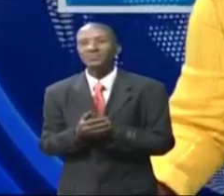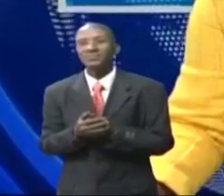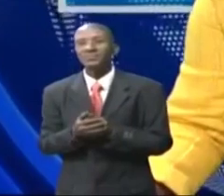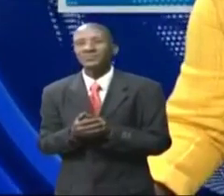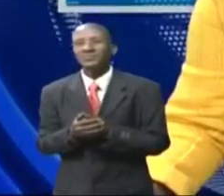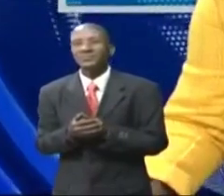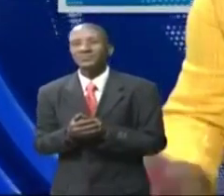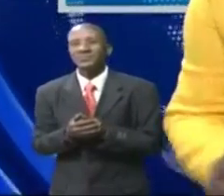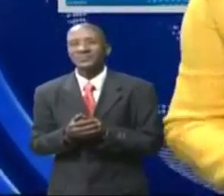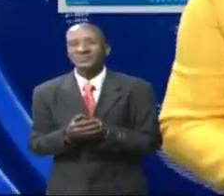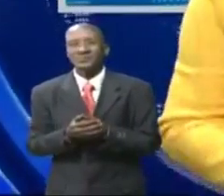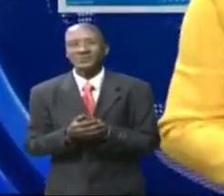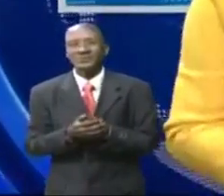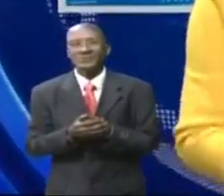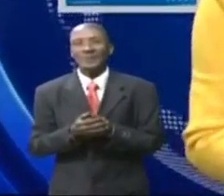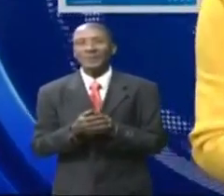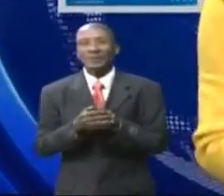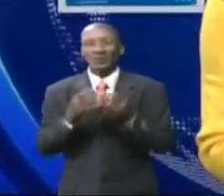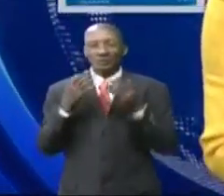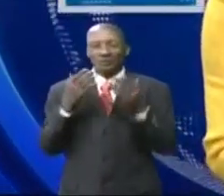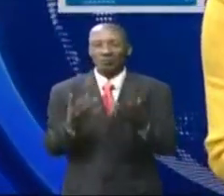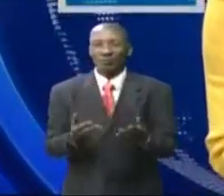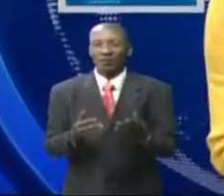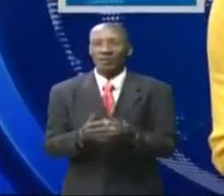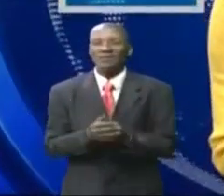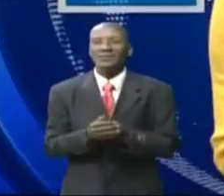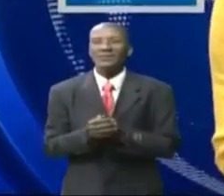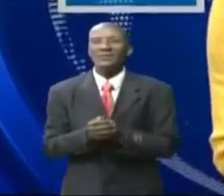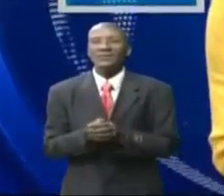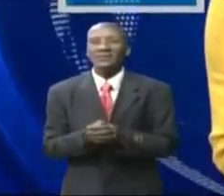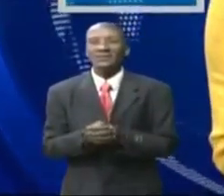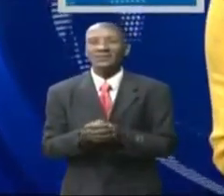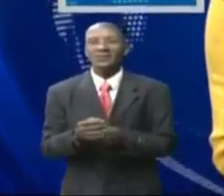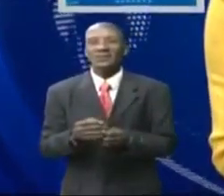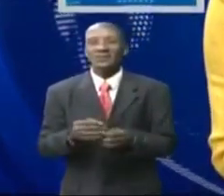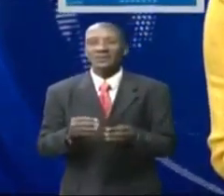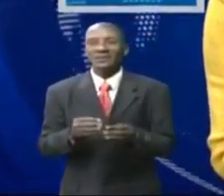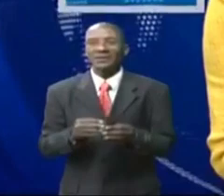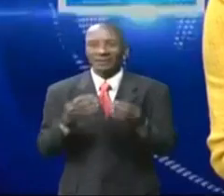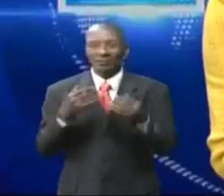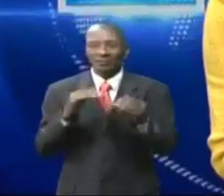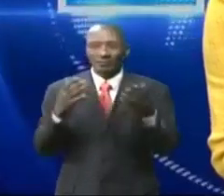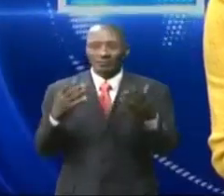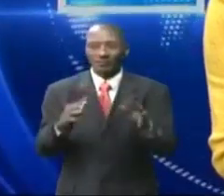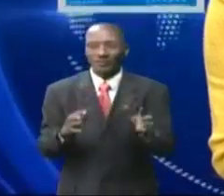réalisé par Attacha Machini et Patrick Bakula sous la supervision d'Oscar